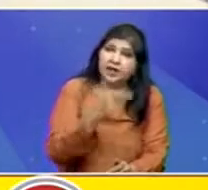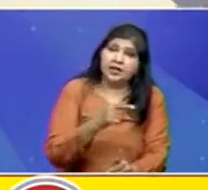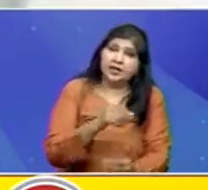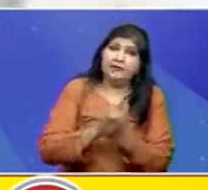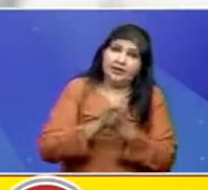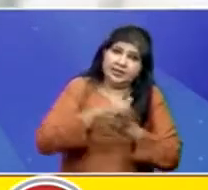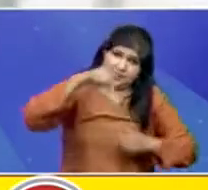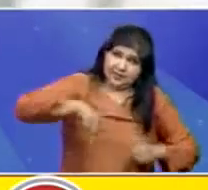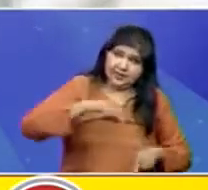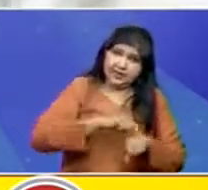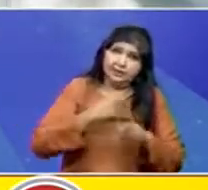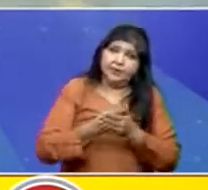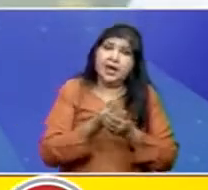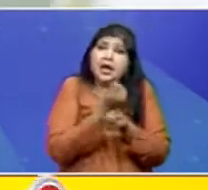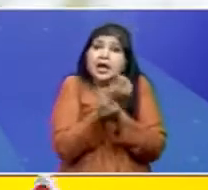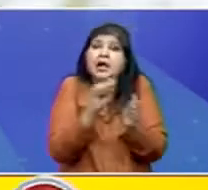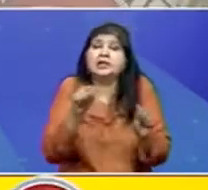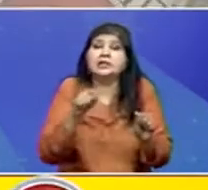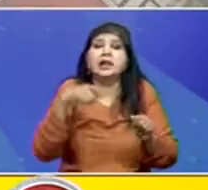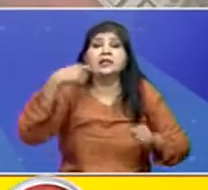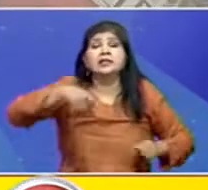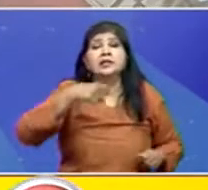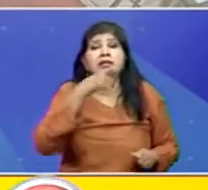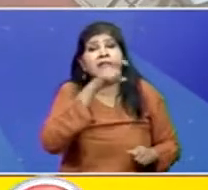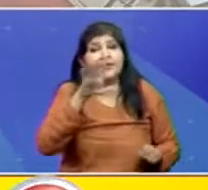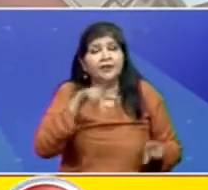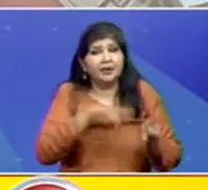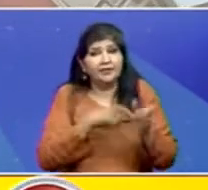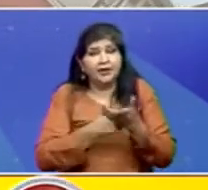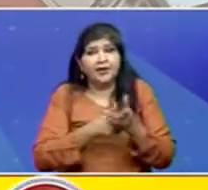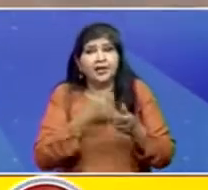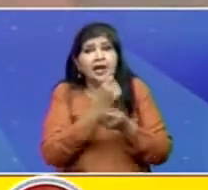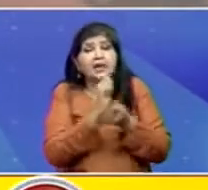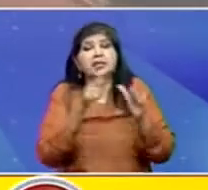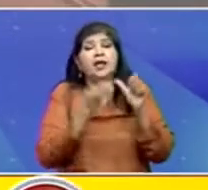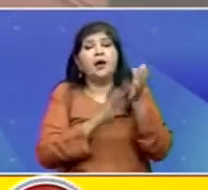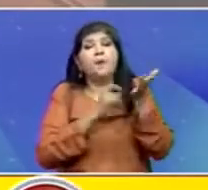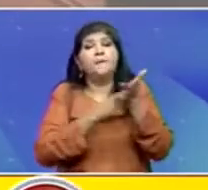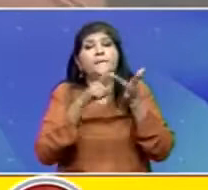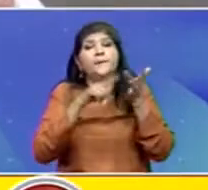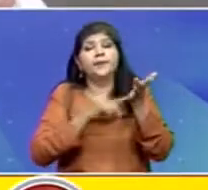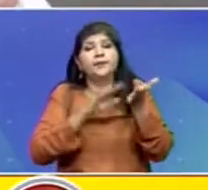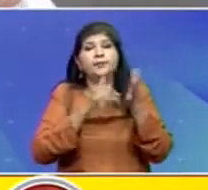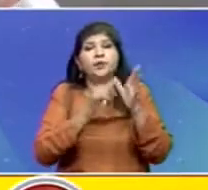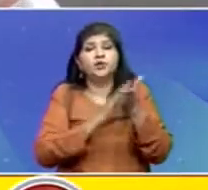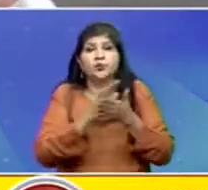समय आजहादी के 75 साल में आजहादी के अम्रित महुत्सव में